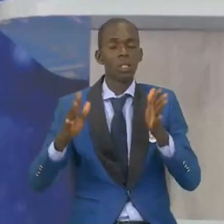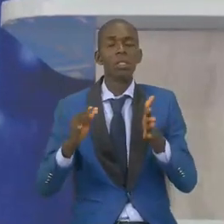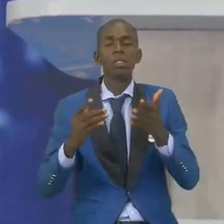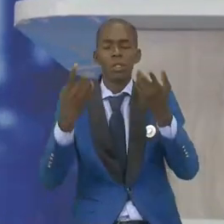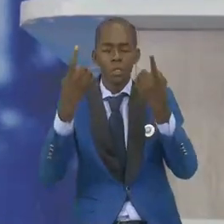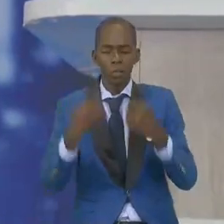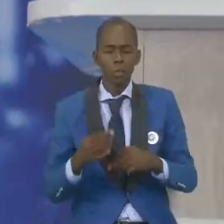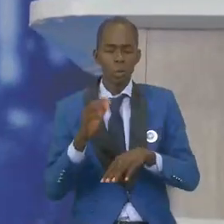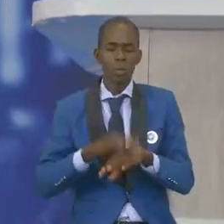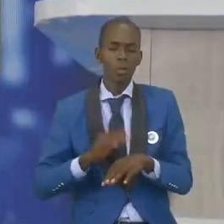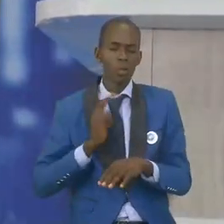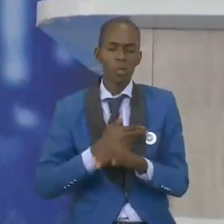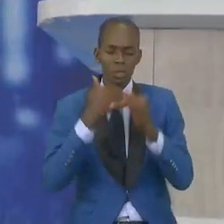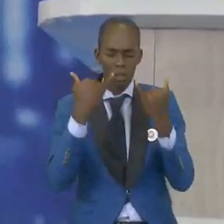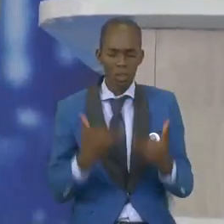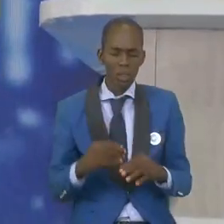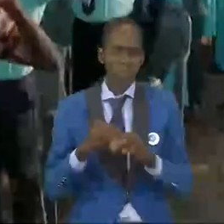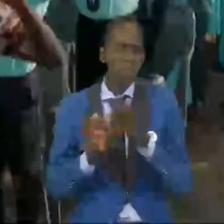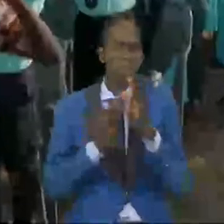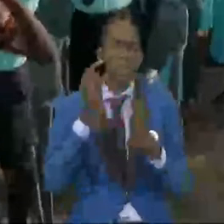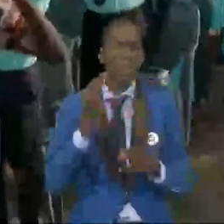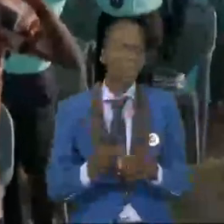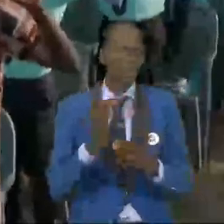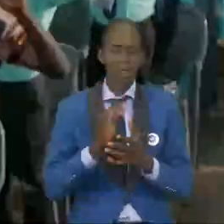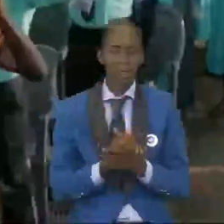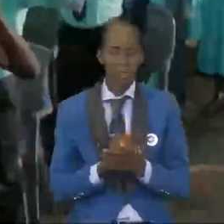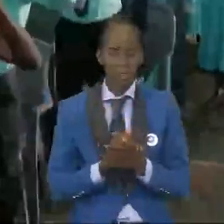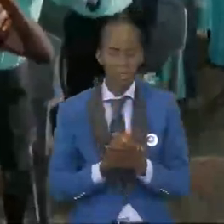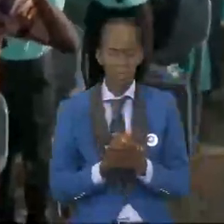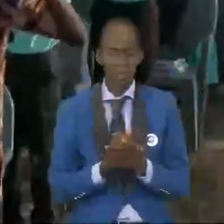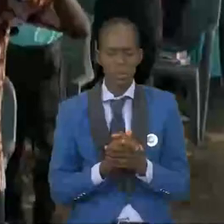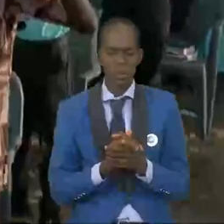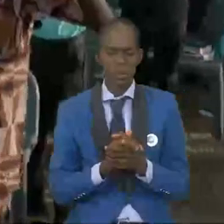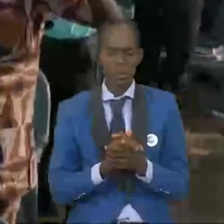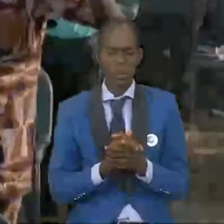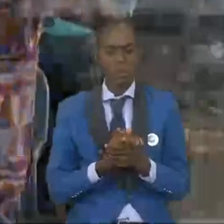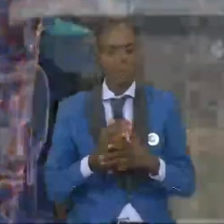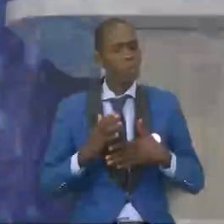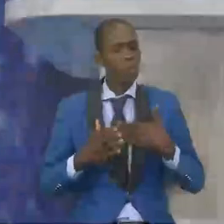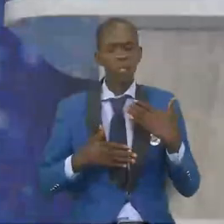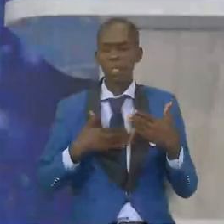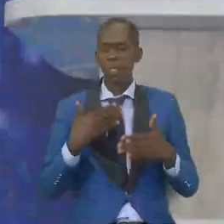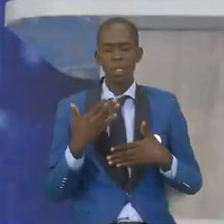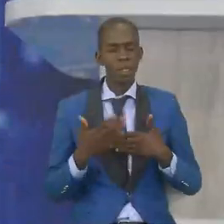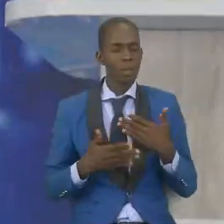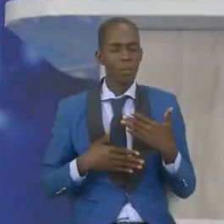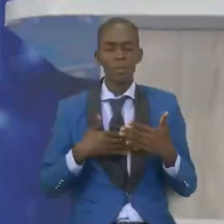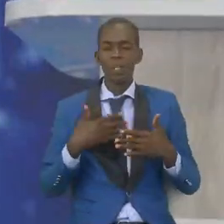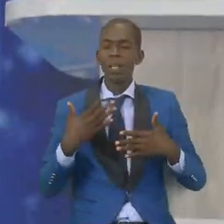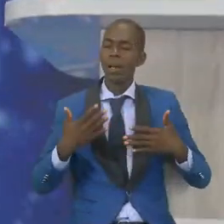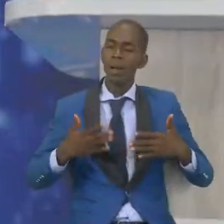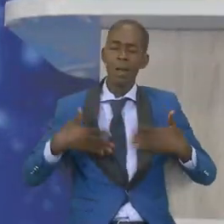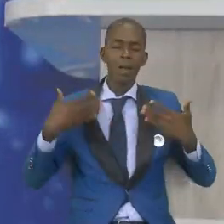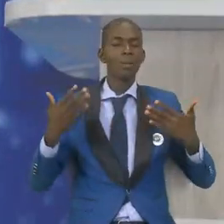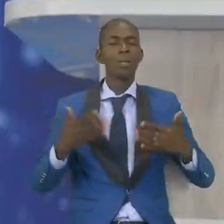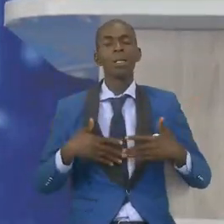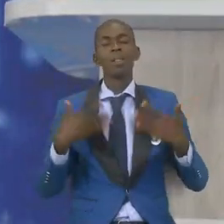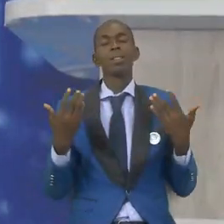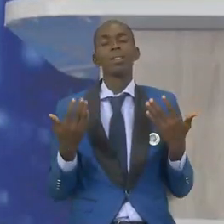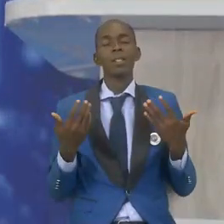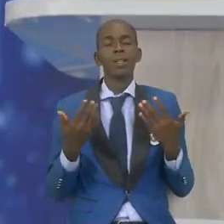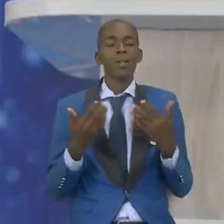as créé pour tes enfants, que cela soit pour eux maintenant, au nom de Jésus.